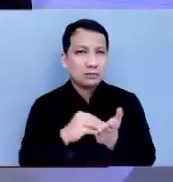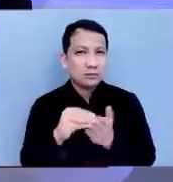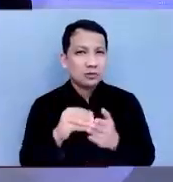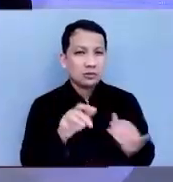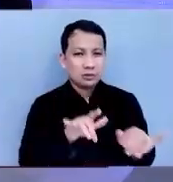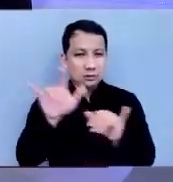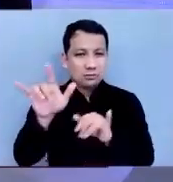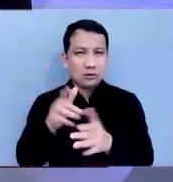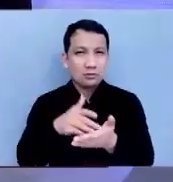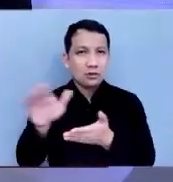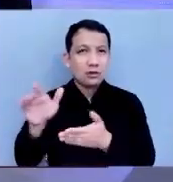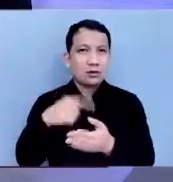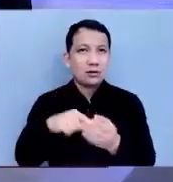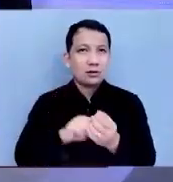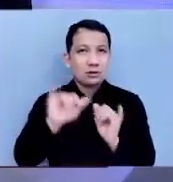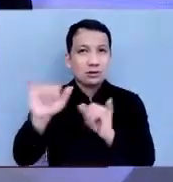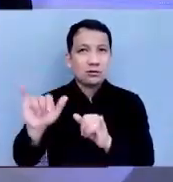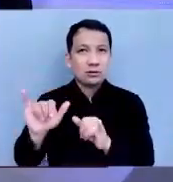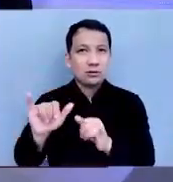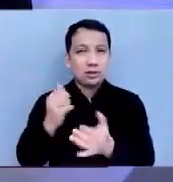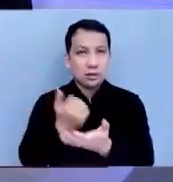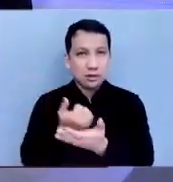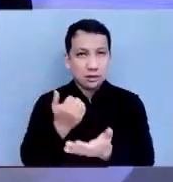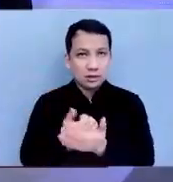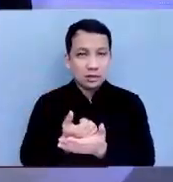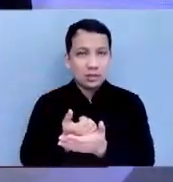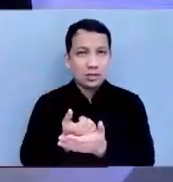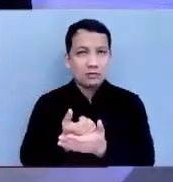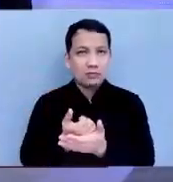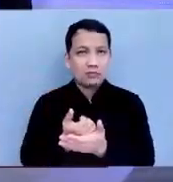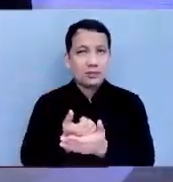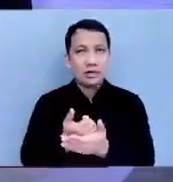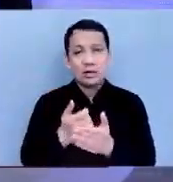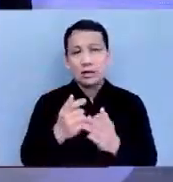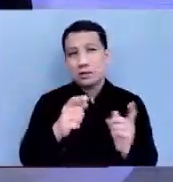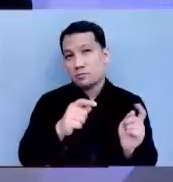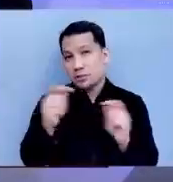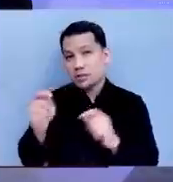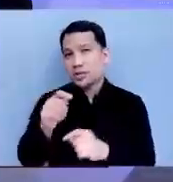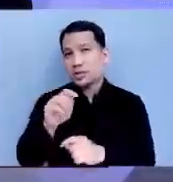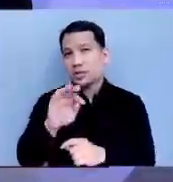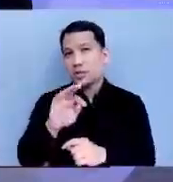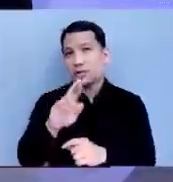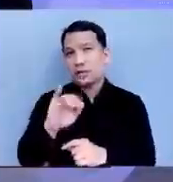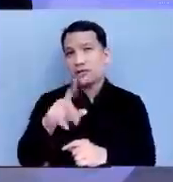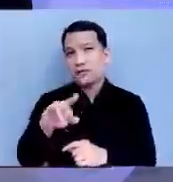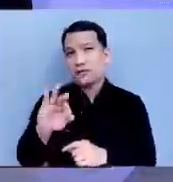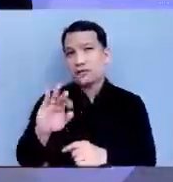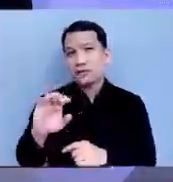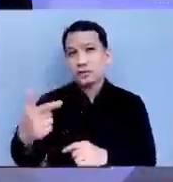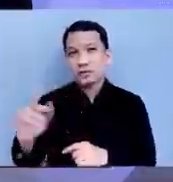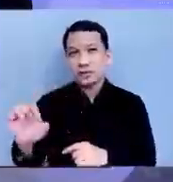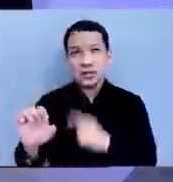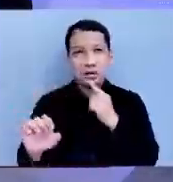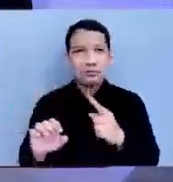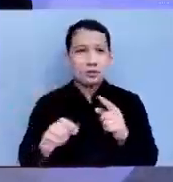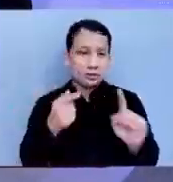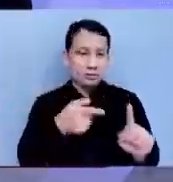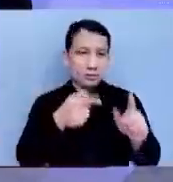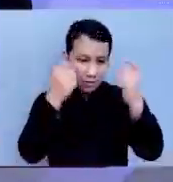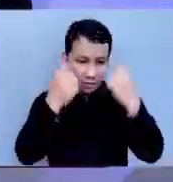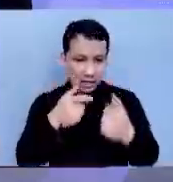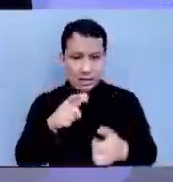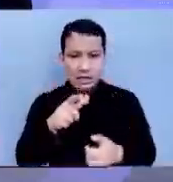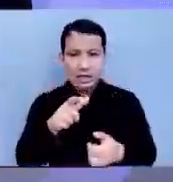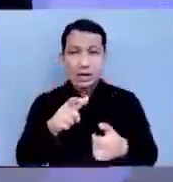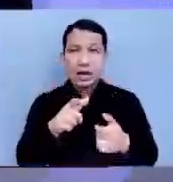bansa ay para na rin mga economic refugees. Ang Afghan ay hindi po otomatikong Taliban or Al-Qaeda, lalo't ang